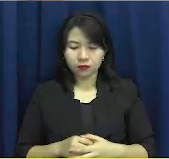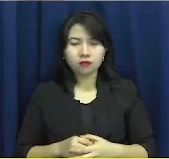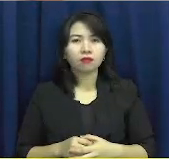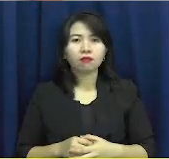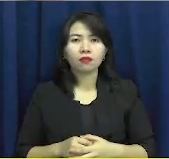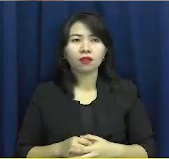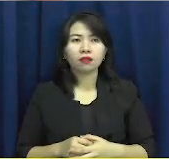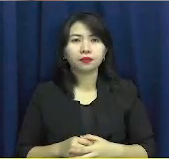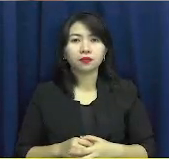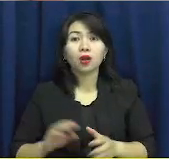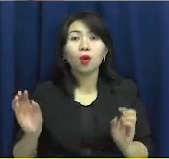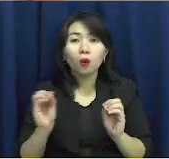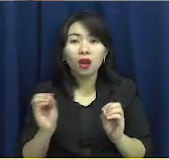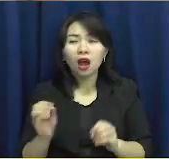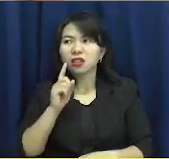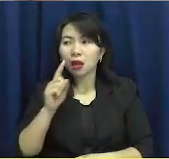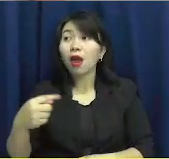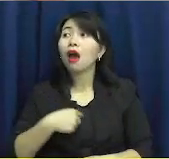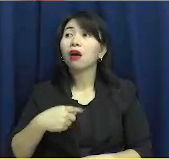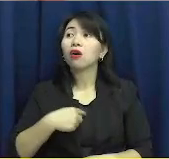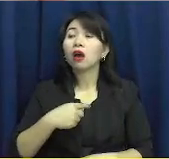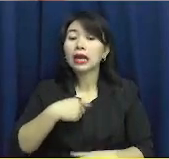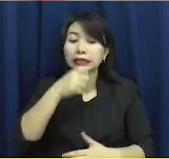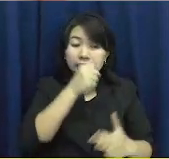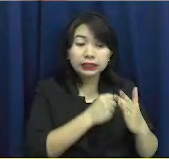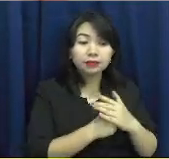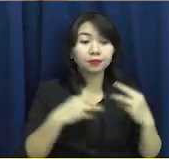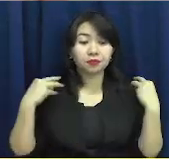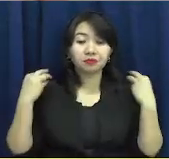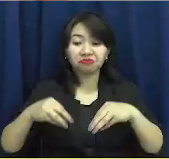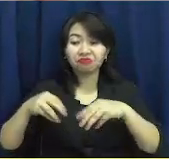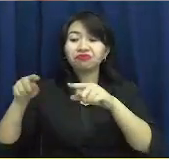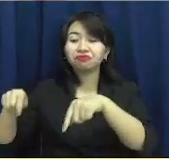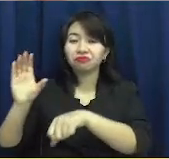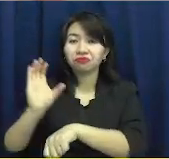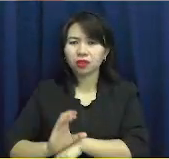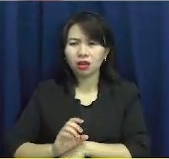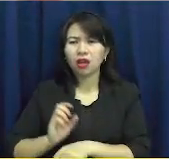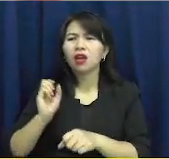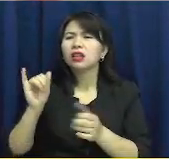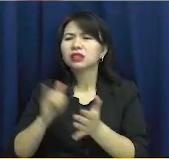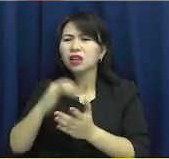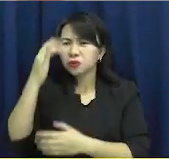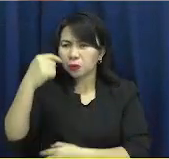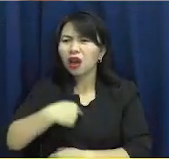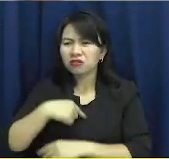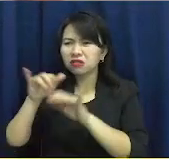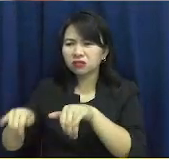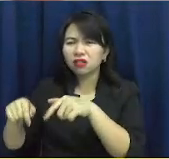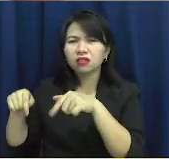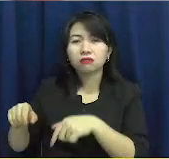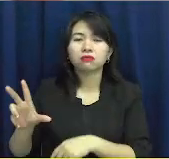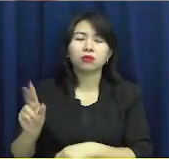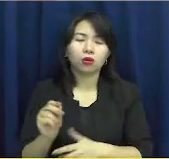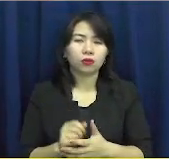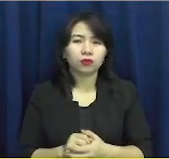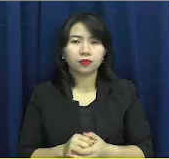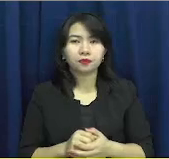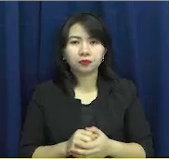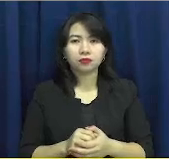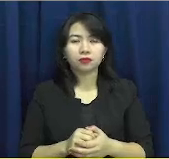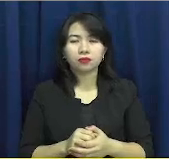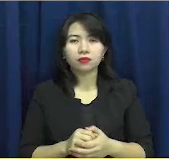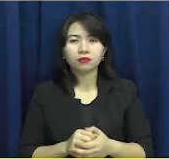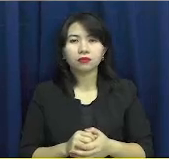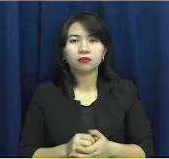ordinaryong member lang ako eh. Diba? Ordinaryong miyembro lang ako, kaya ganito lang ako. Wala tayong tinatawag na dahil